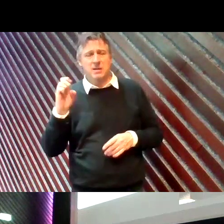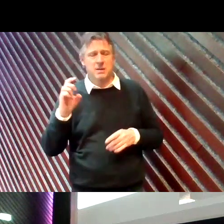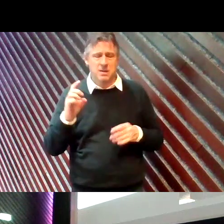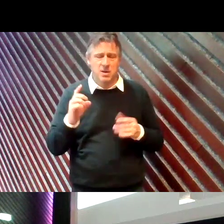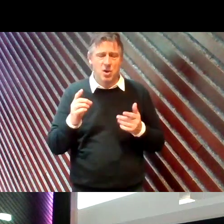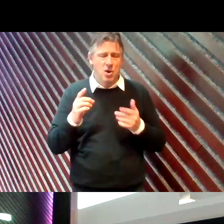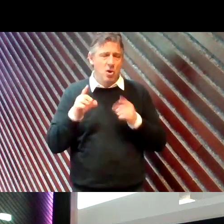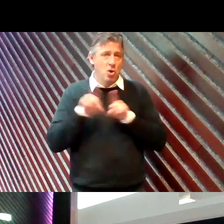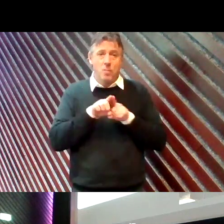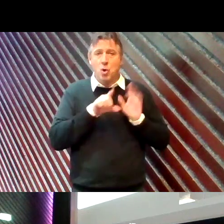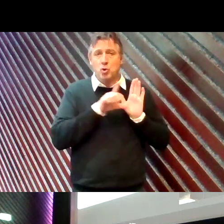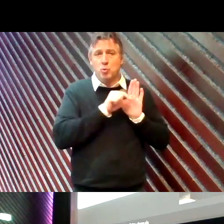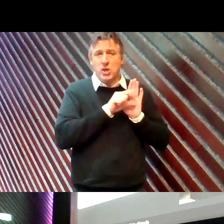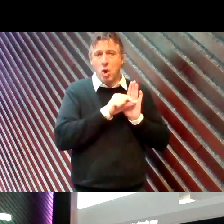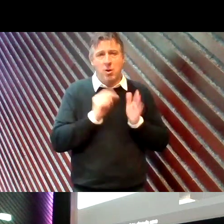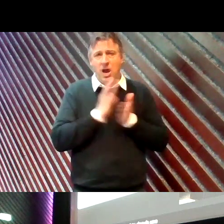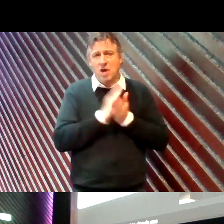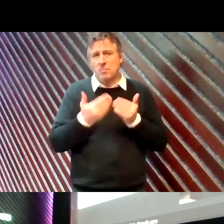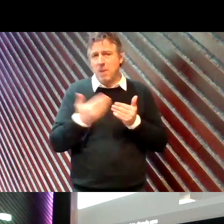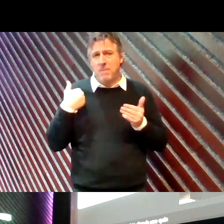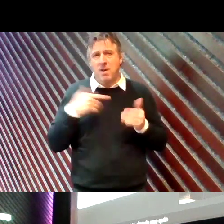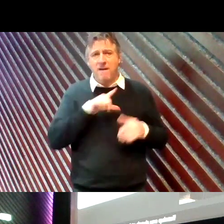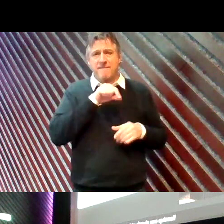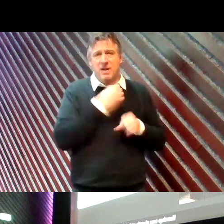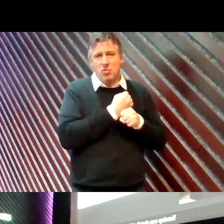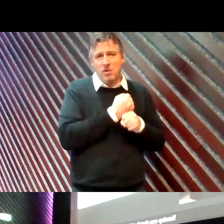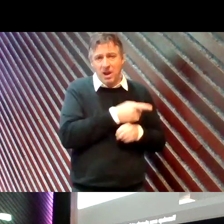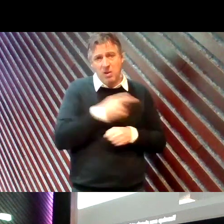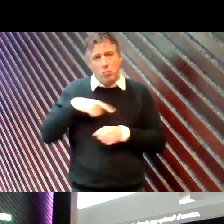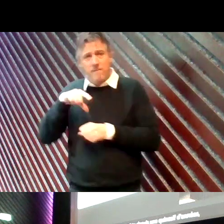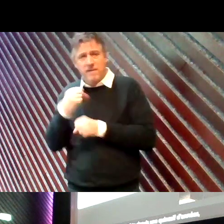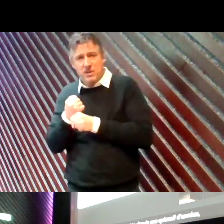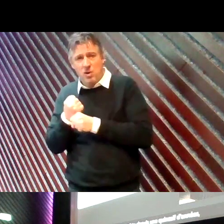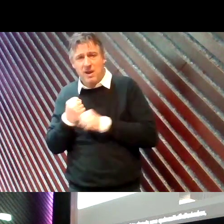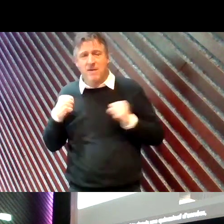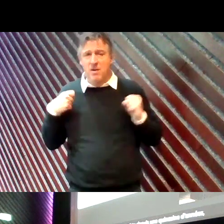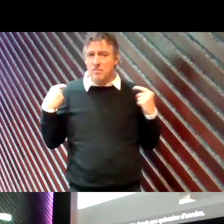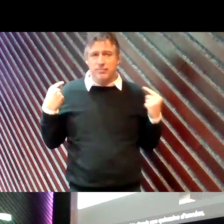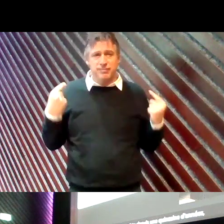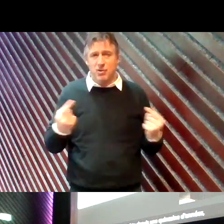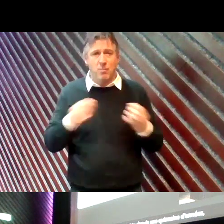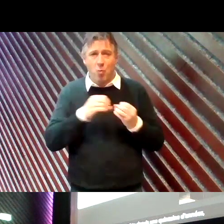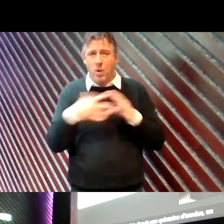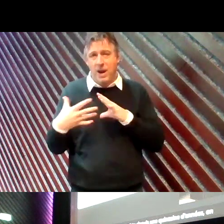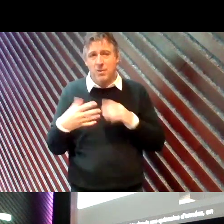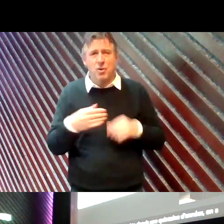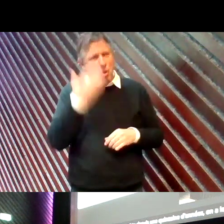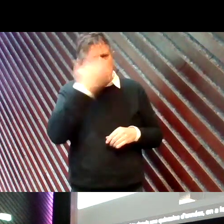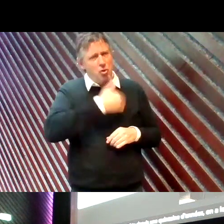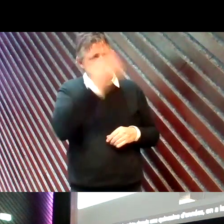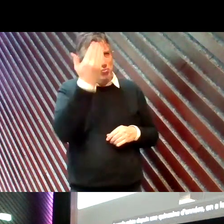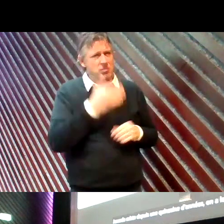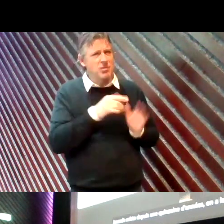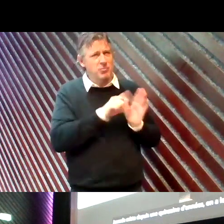a le même âge que Twitter pour pouvoir se comparer à une autre petite initiative sur le web qui est un peu plus commune aujourd